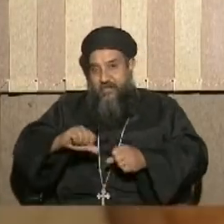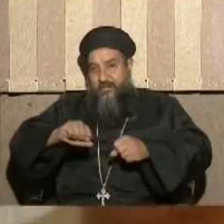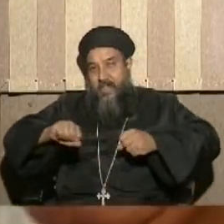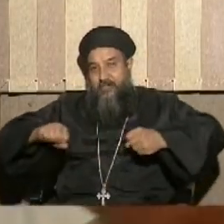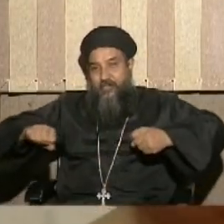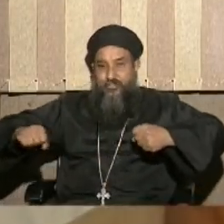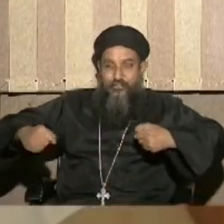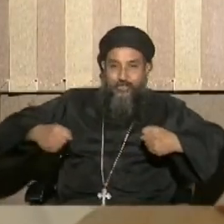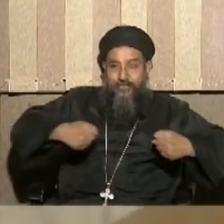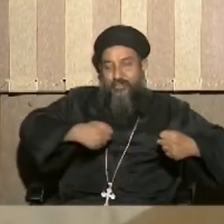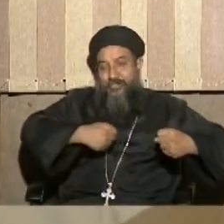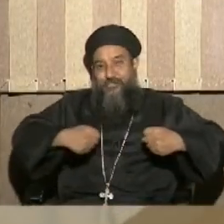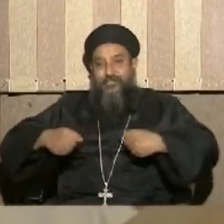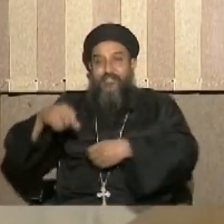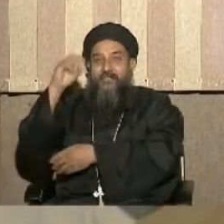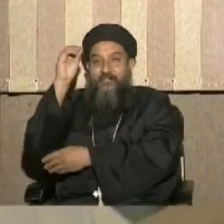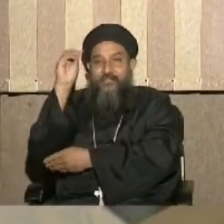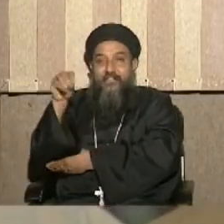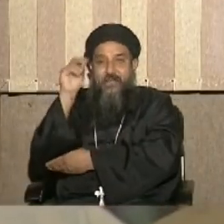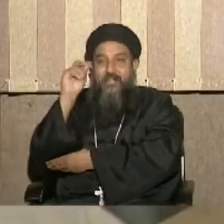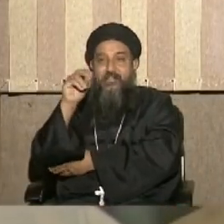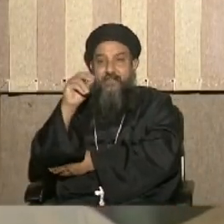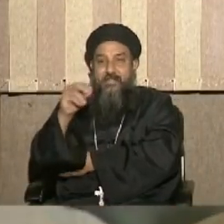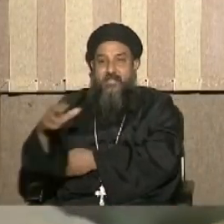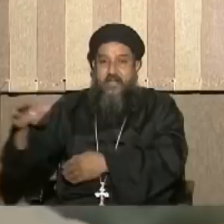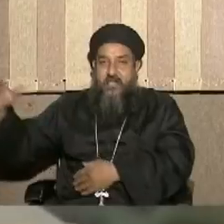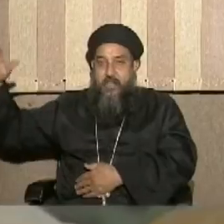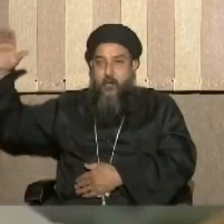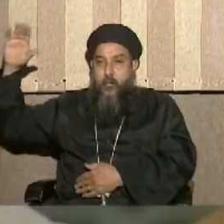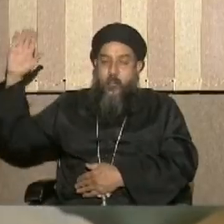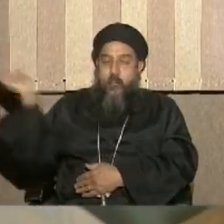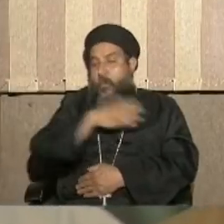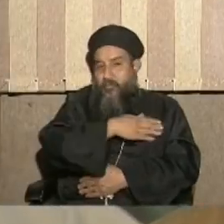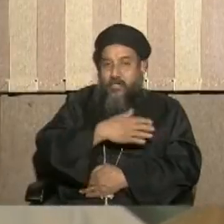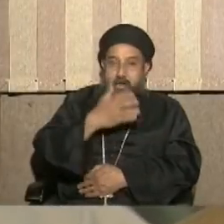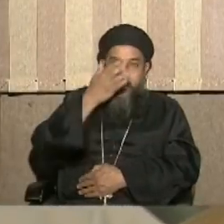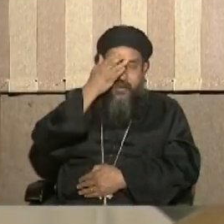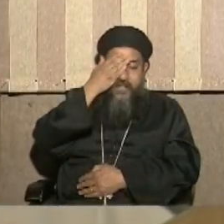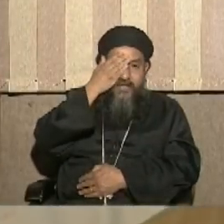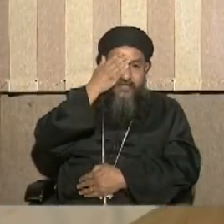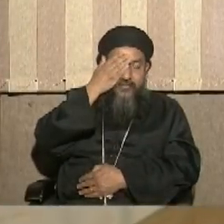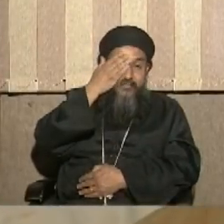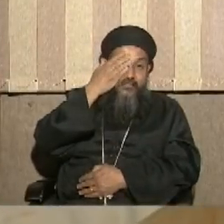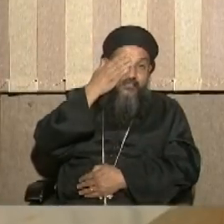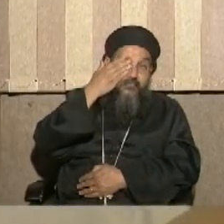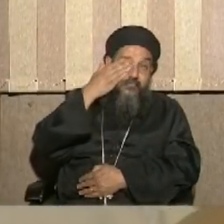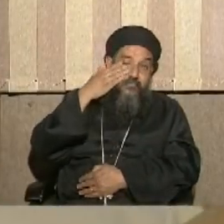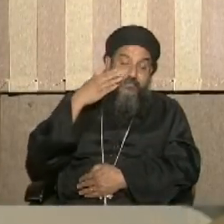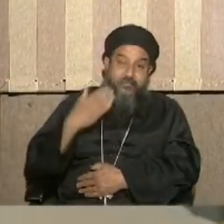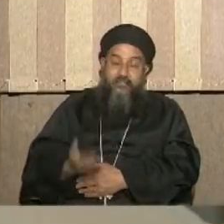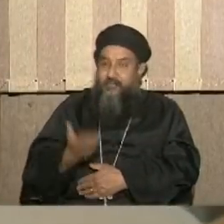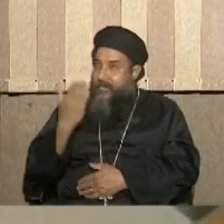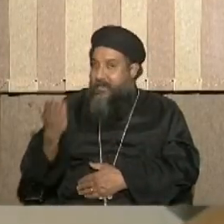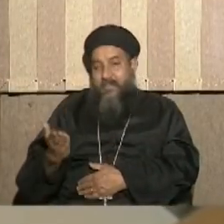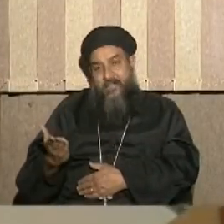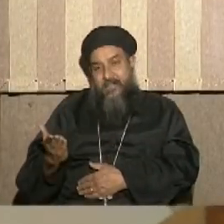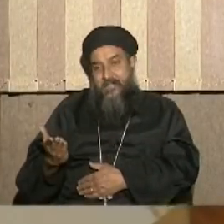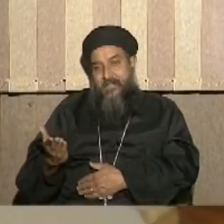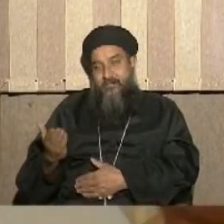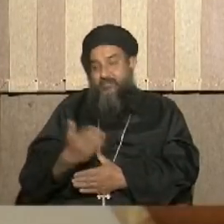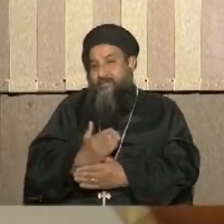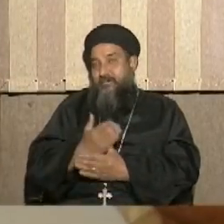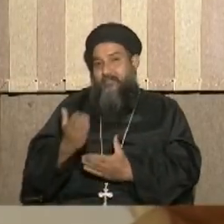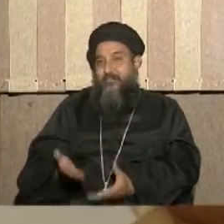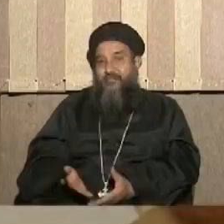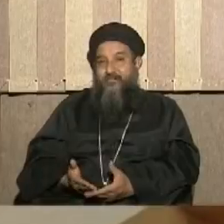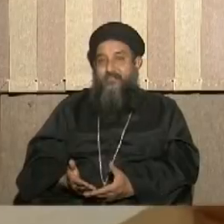وشد ولا شد وراح ضاربني على وشي بالقلم. قلت له ليه يا ابني